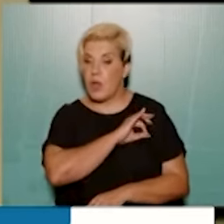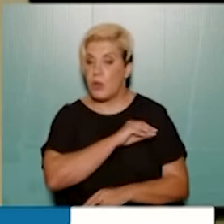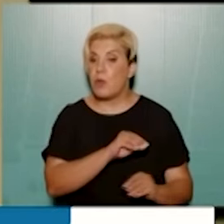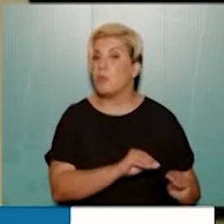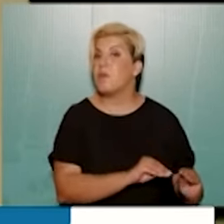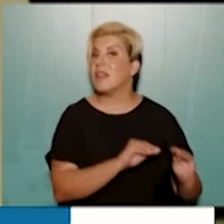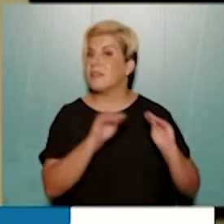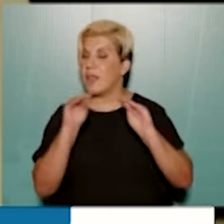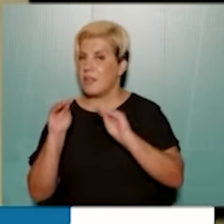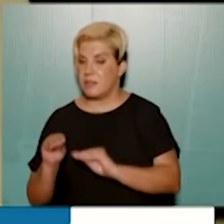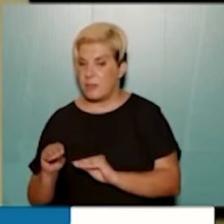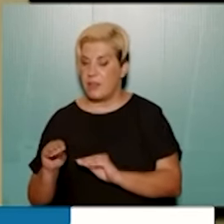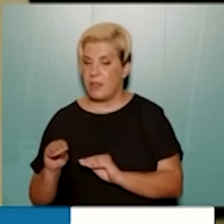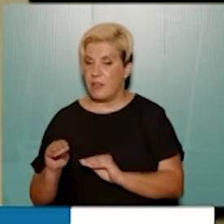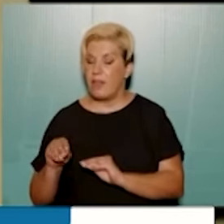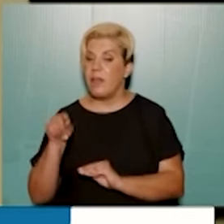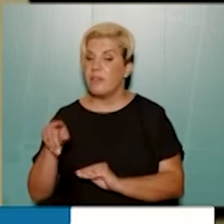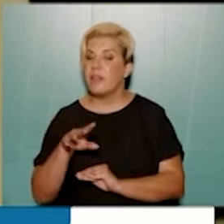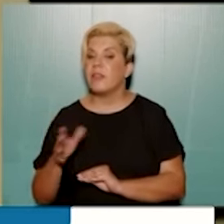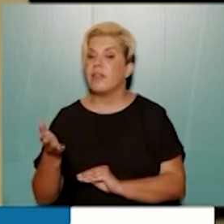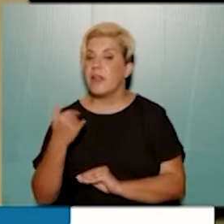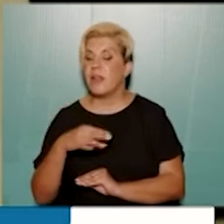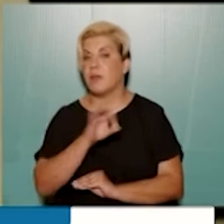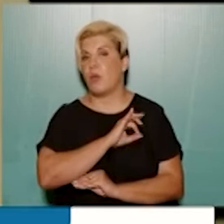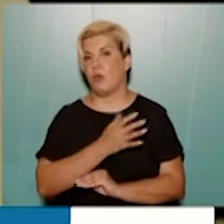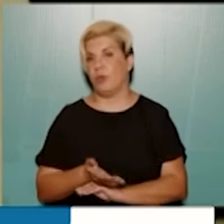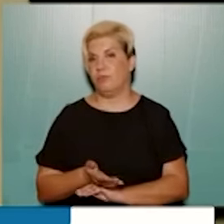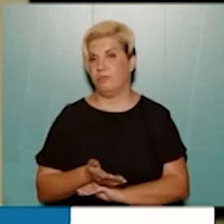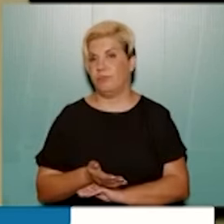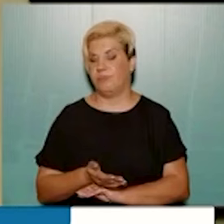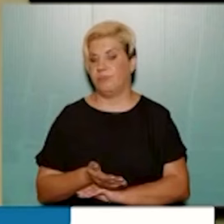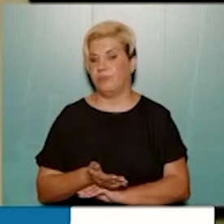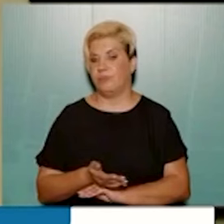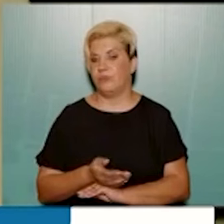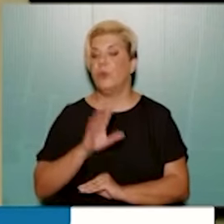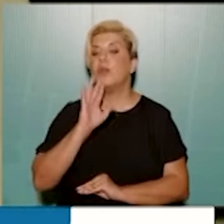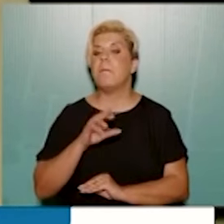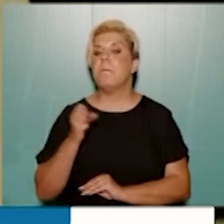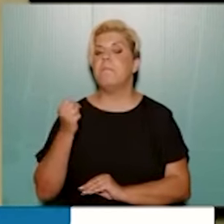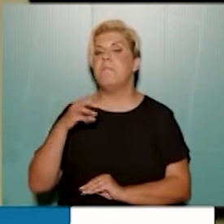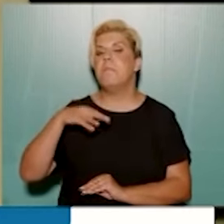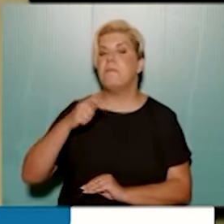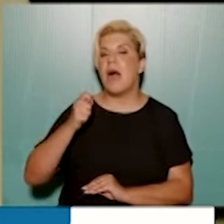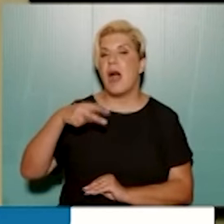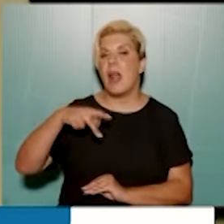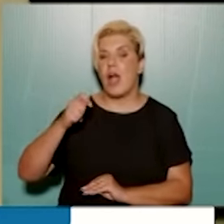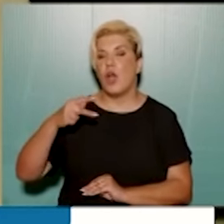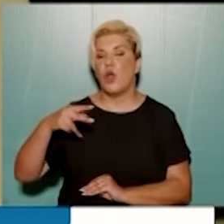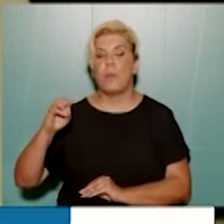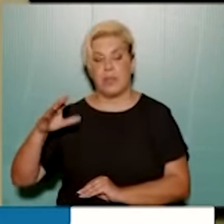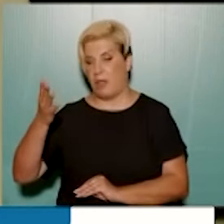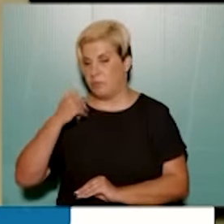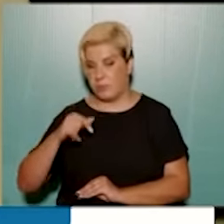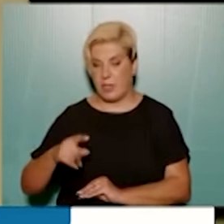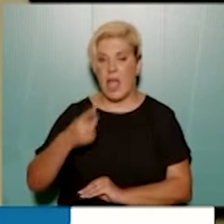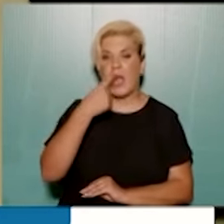μεταστεγάζεται, αυτή η γειτονιά δεν έχει νηπιαγωγείο. Ούτε στη Μαλακοπή. Αλλά στεγάζονται σε δημοτικά σχολεία, όπως